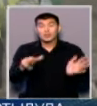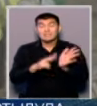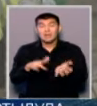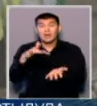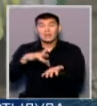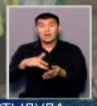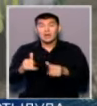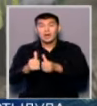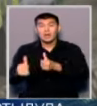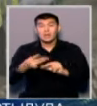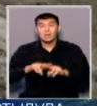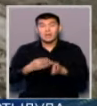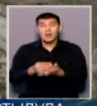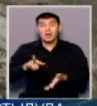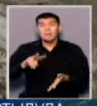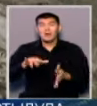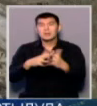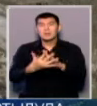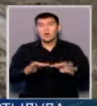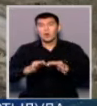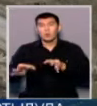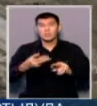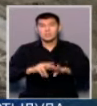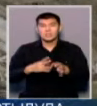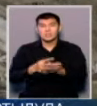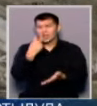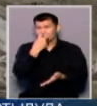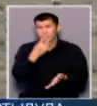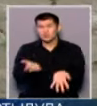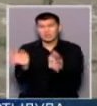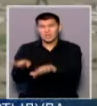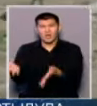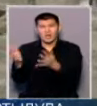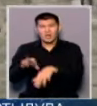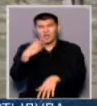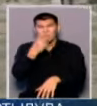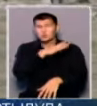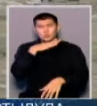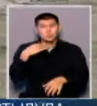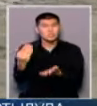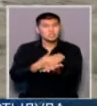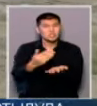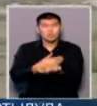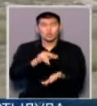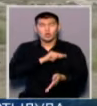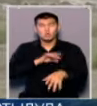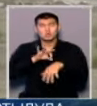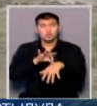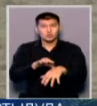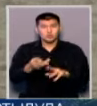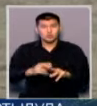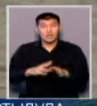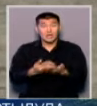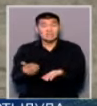қалаға қарасты болса, екеуі Махамбет ауданында орналасқан. Бүгінде заңсыз тасталған қоқыстарды жинау қарқынды жүргізілуде.